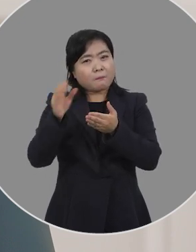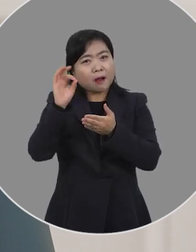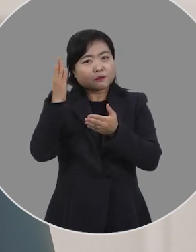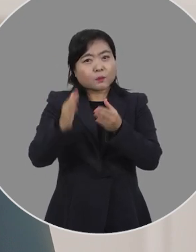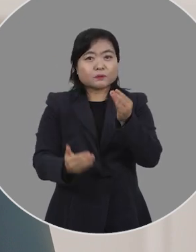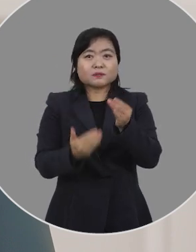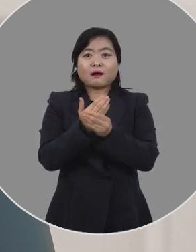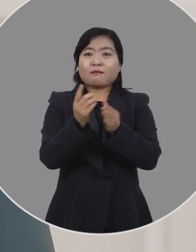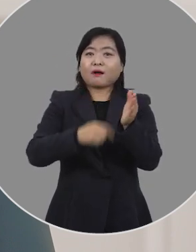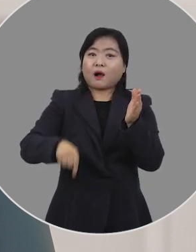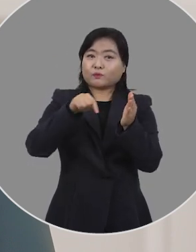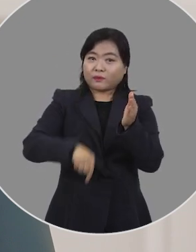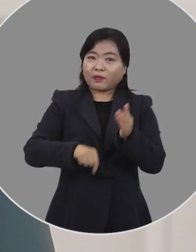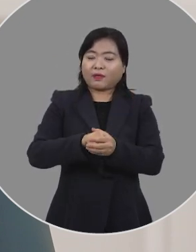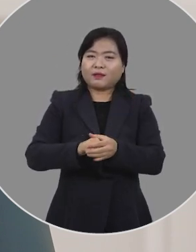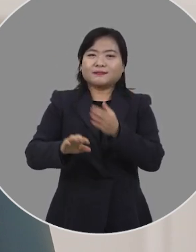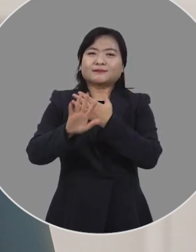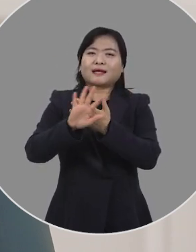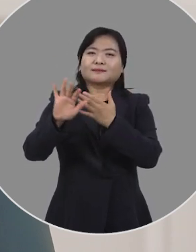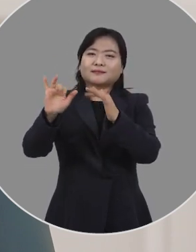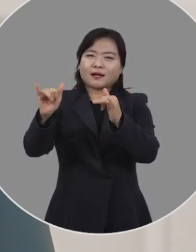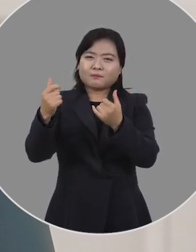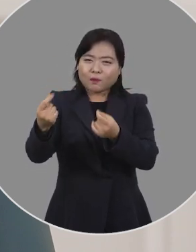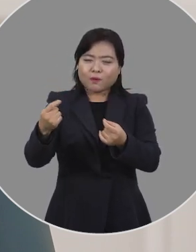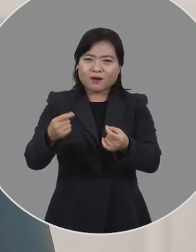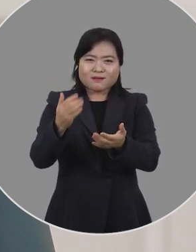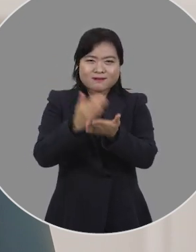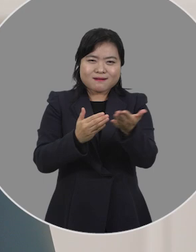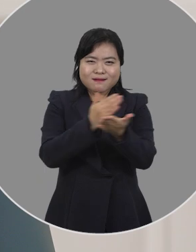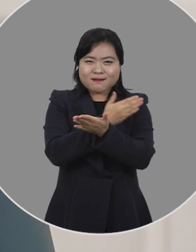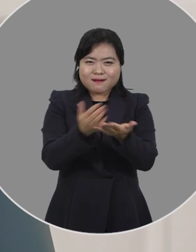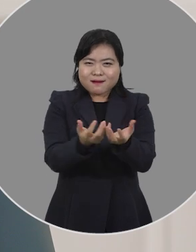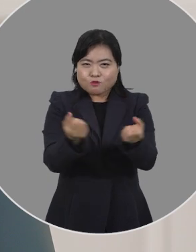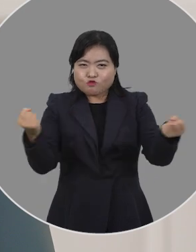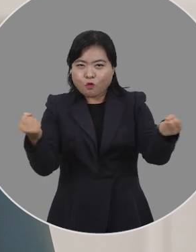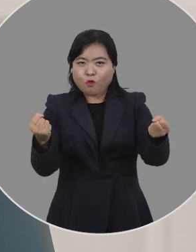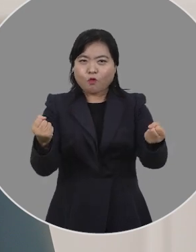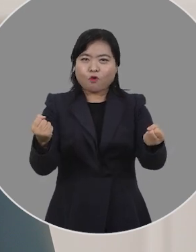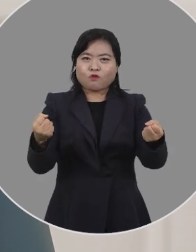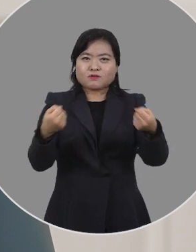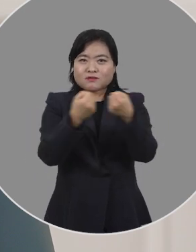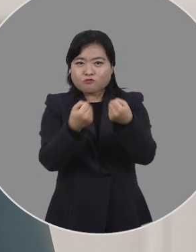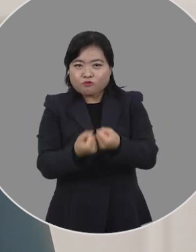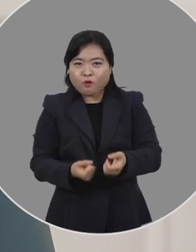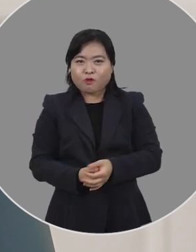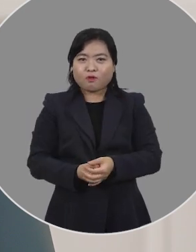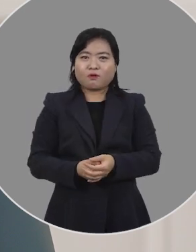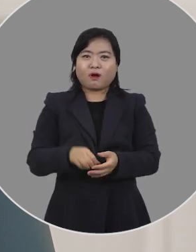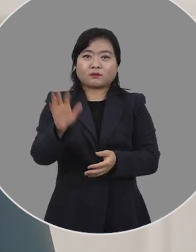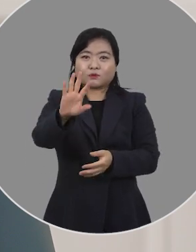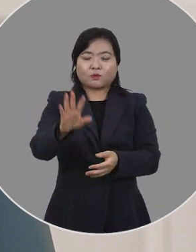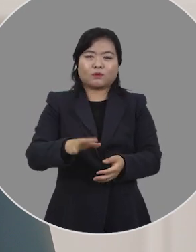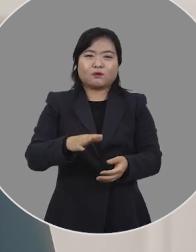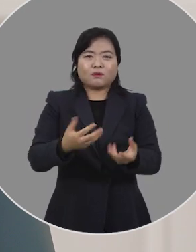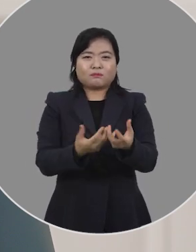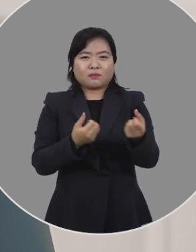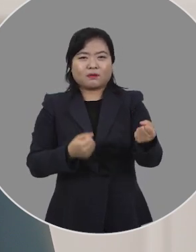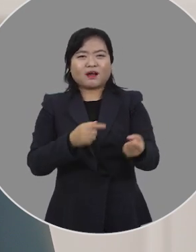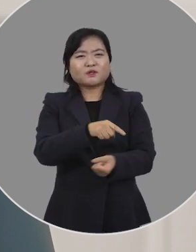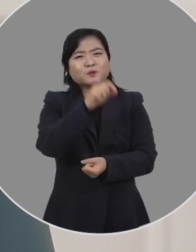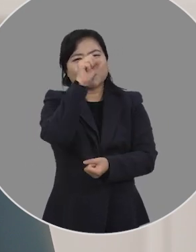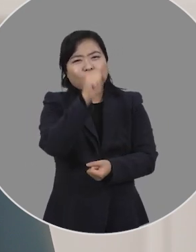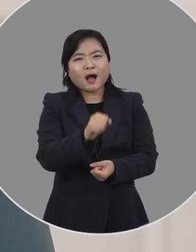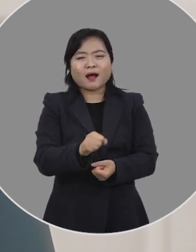사건 가운데 다른 사람하고 가르고 집단 갈라서 아 우리는 이거 좋아 라고